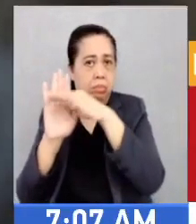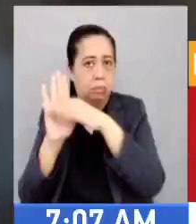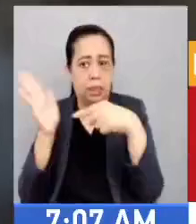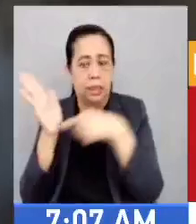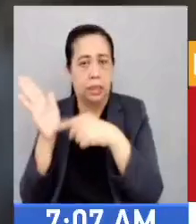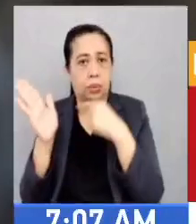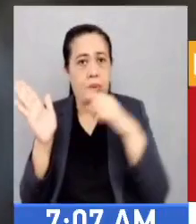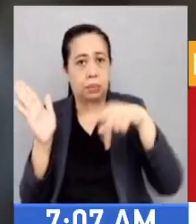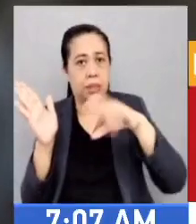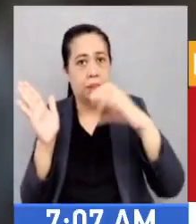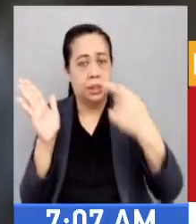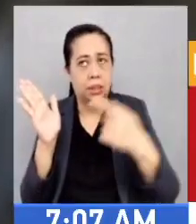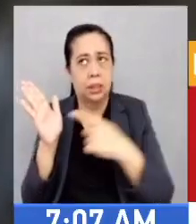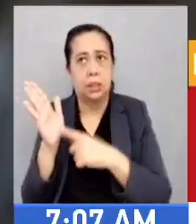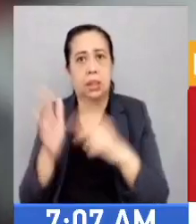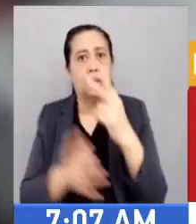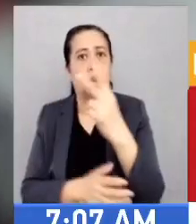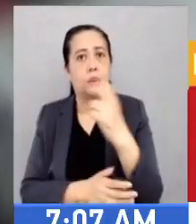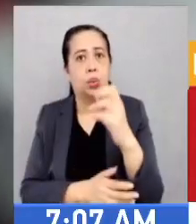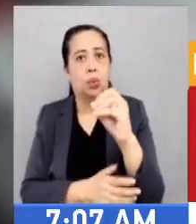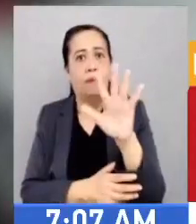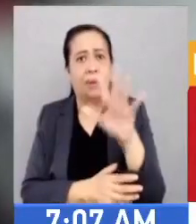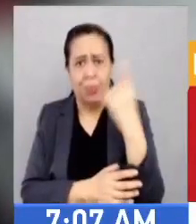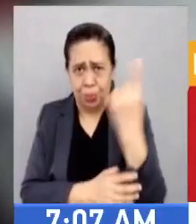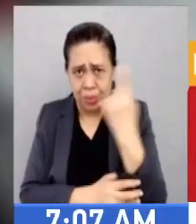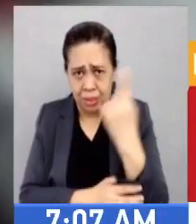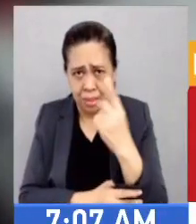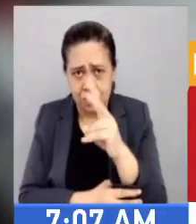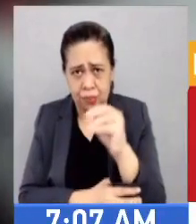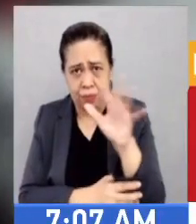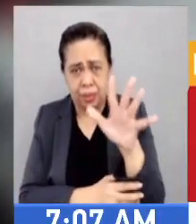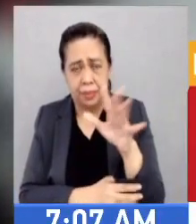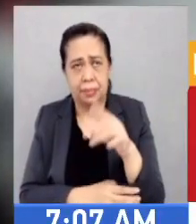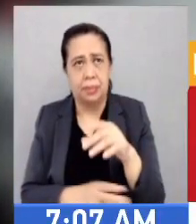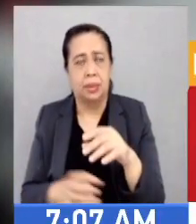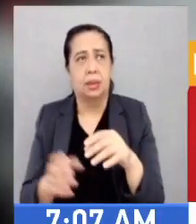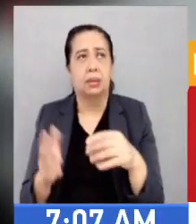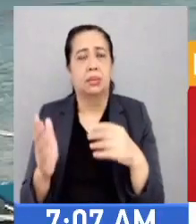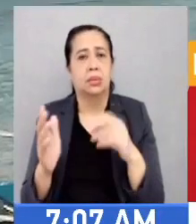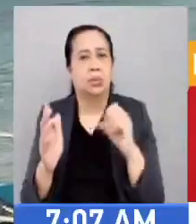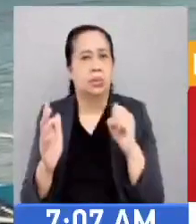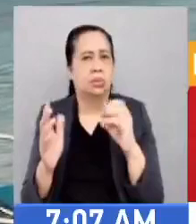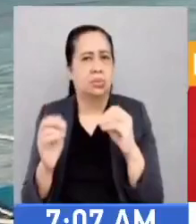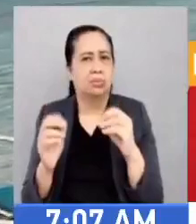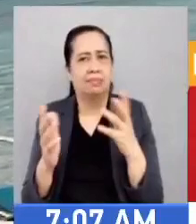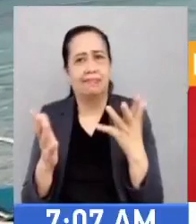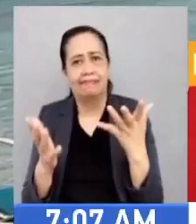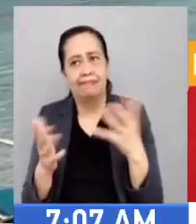nasa 205 lang po. Mm-hmm. Opo. So ganun po yung ano eh. Yung